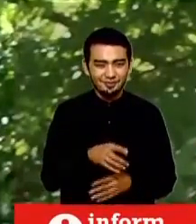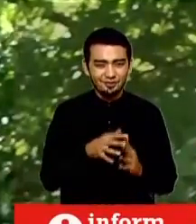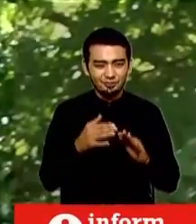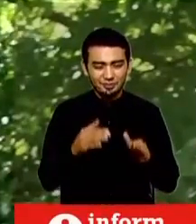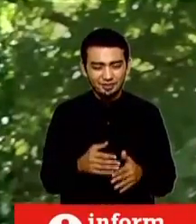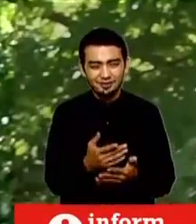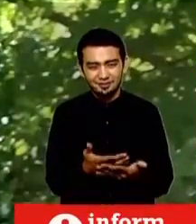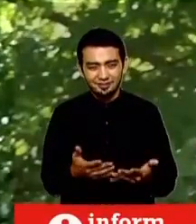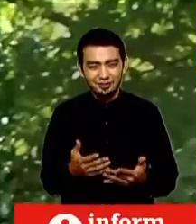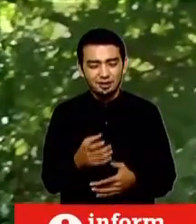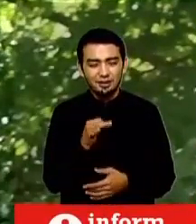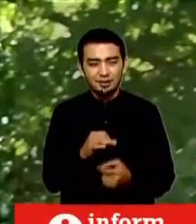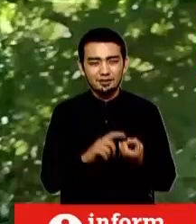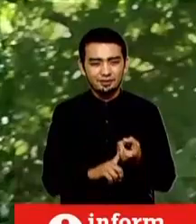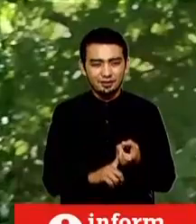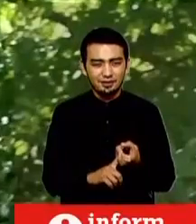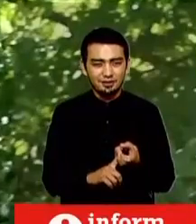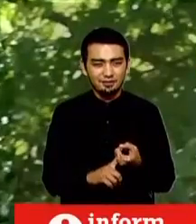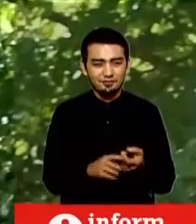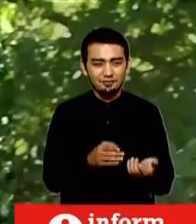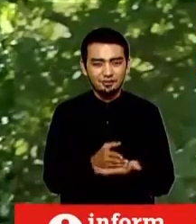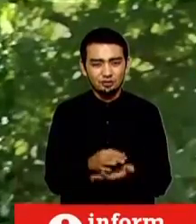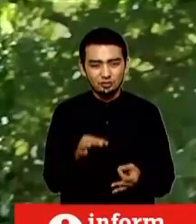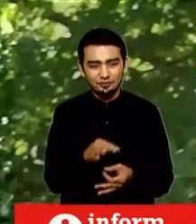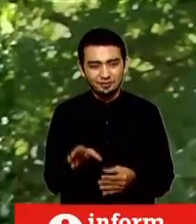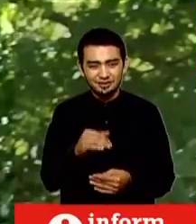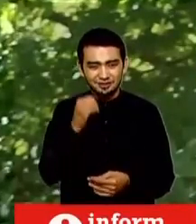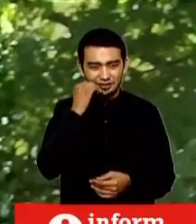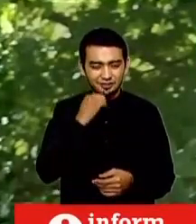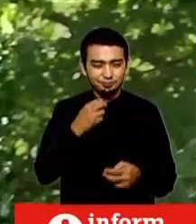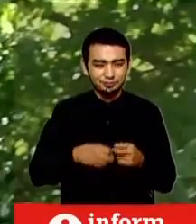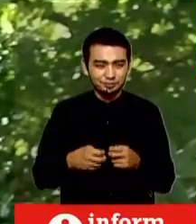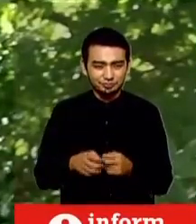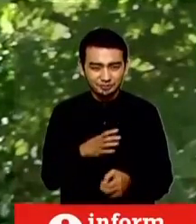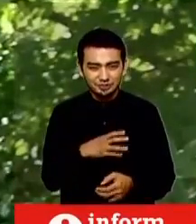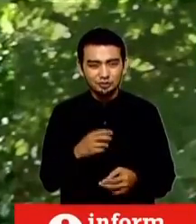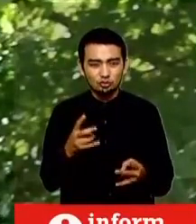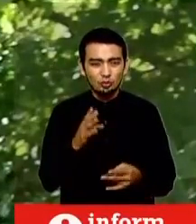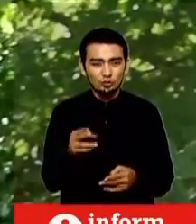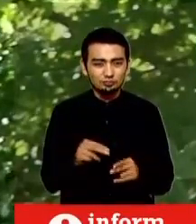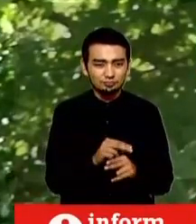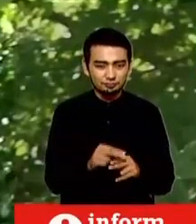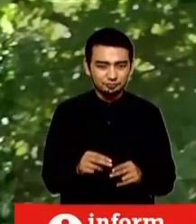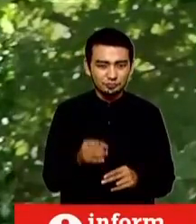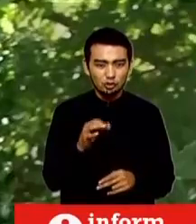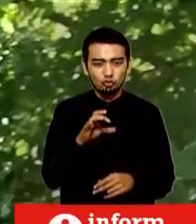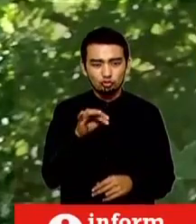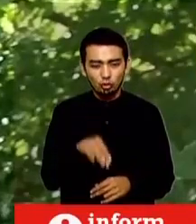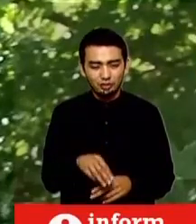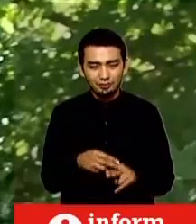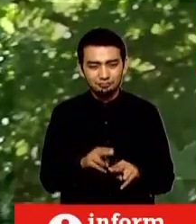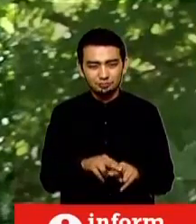пункта в связи с тем, что в связи с выходом из строя вот этих всех приборов учета нужно будет им выставлять счета по